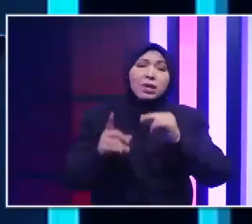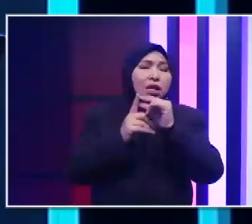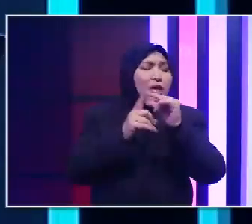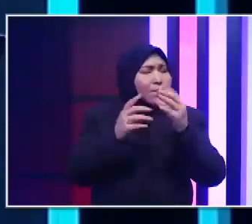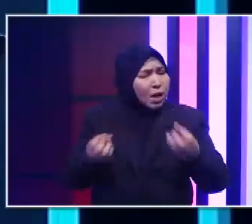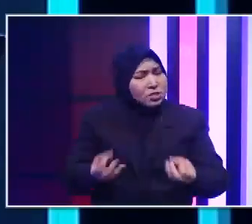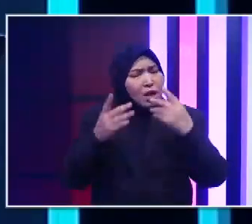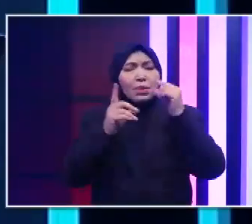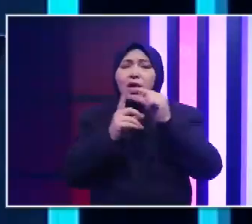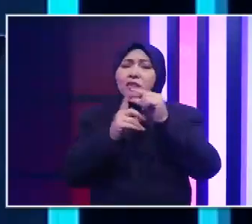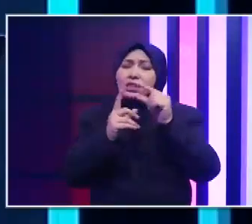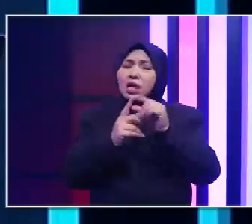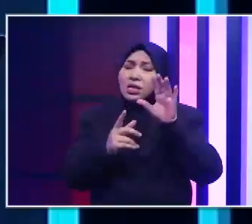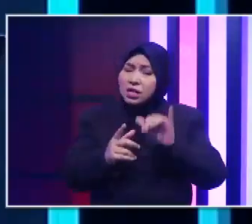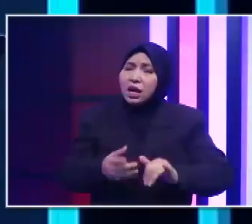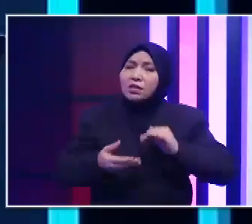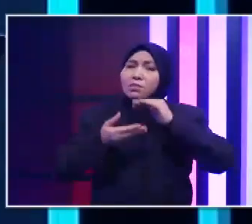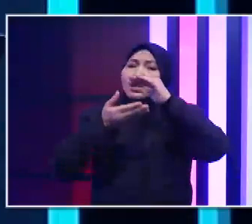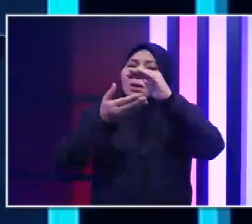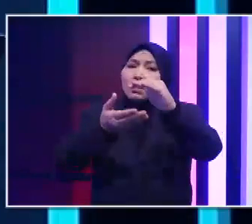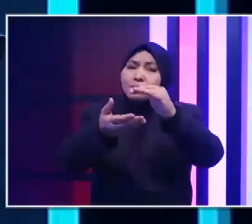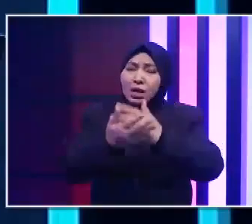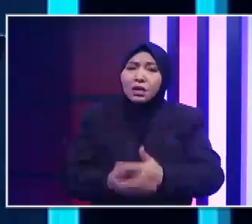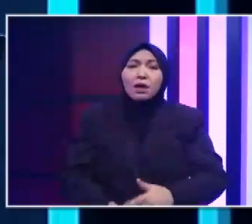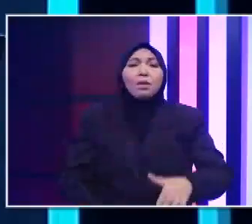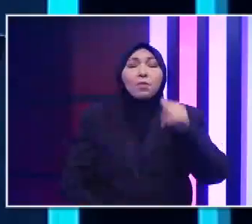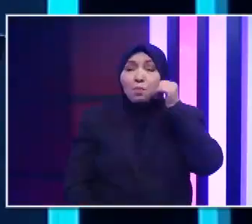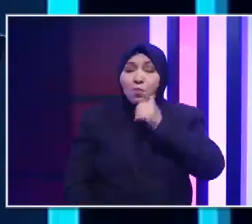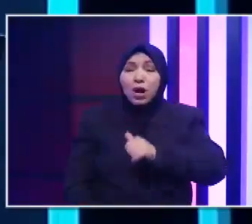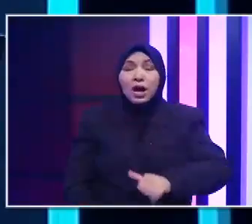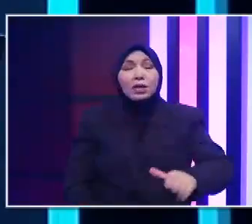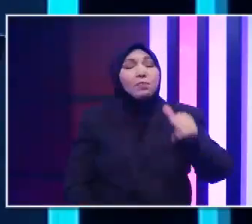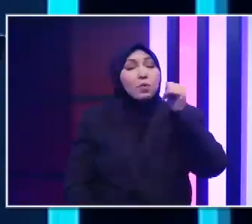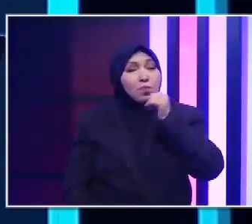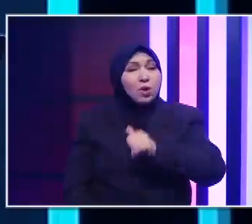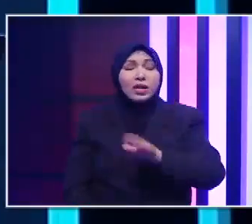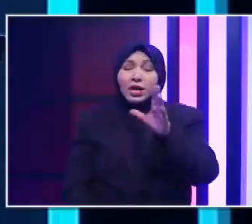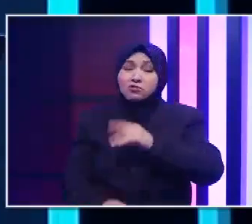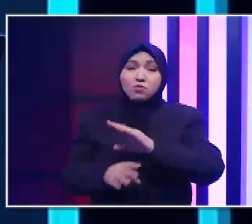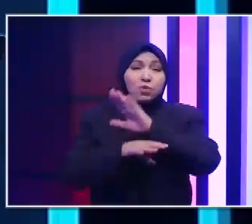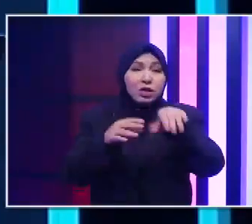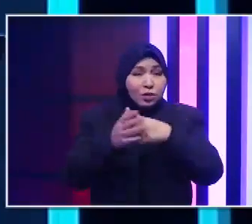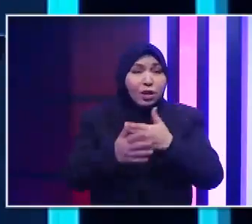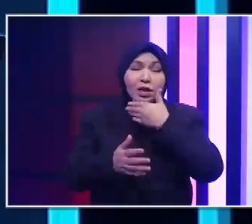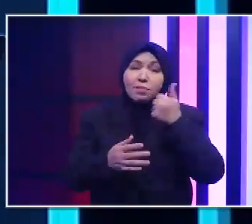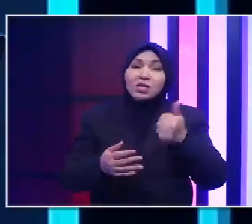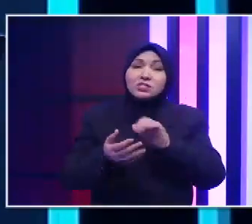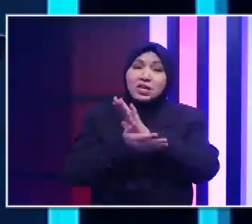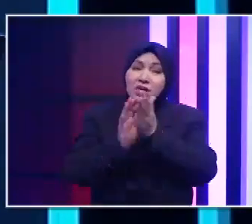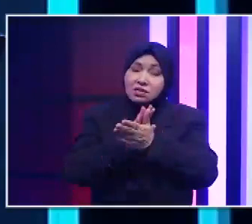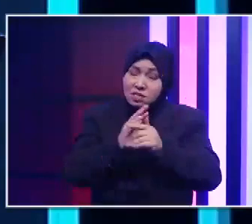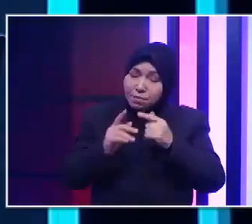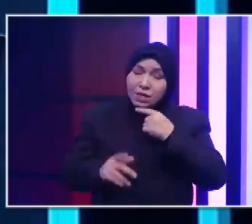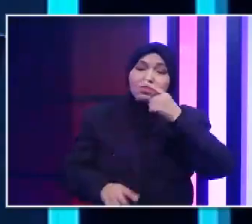banyak pertanyaan yang ditujukan kepada perempuan muslimah bumina wanita kamu menarik Bahkan dia sangat